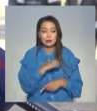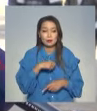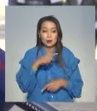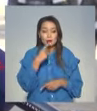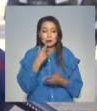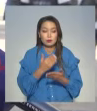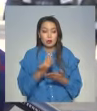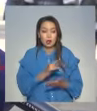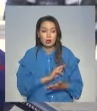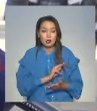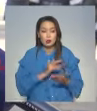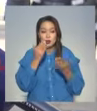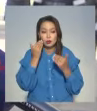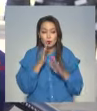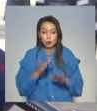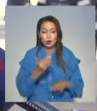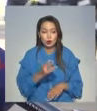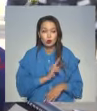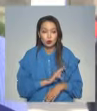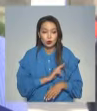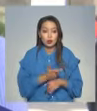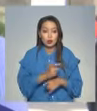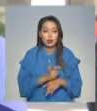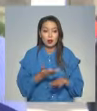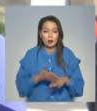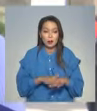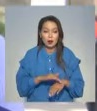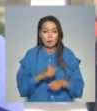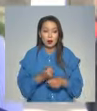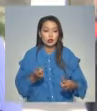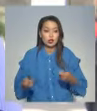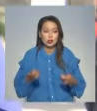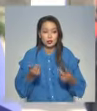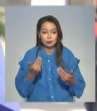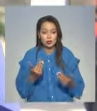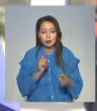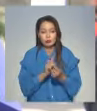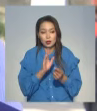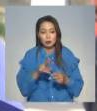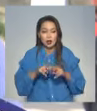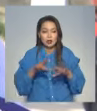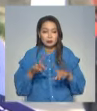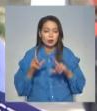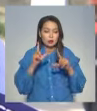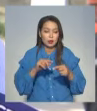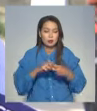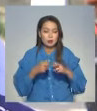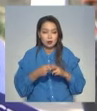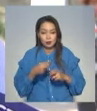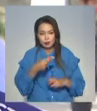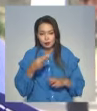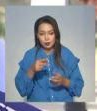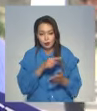жұмыс оңай емес. Бұл жерде жұмыс өте ауыр. Басшылармен біз жолғамыз, Астанаға барып бұл мәселені мен көтеремін. Айлық